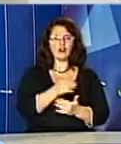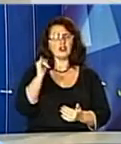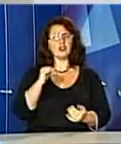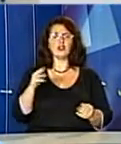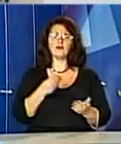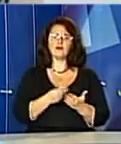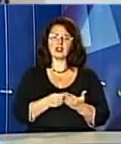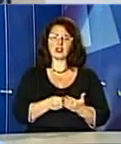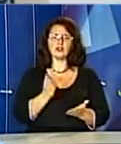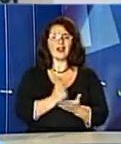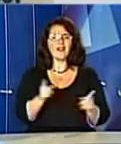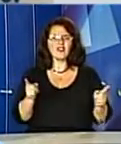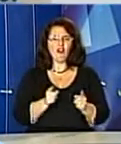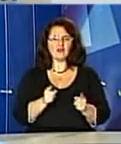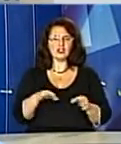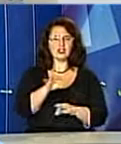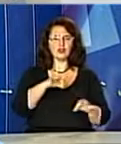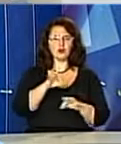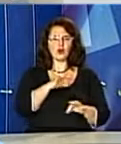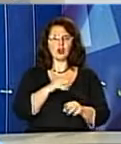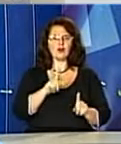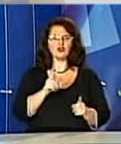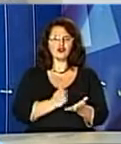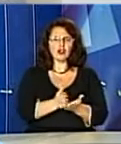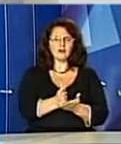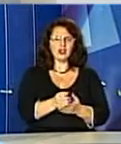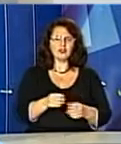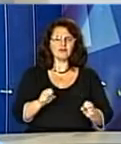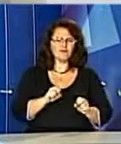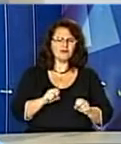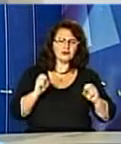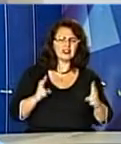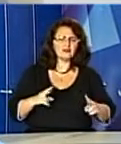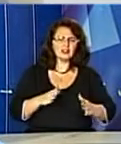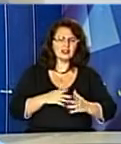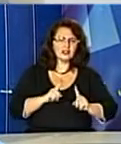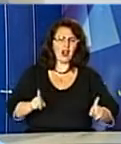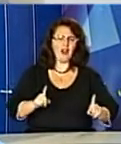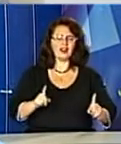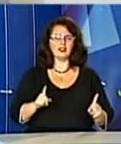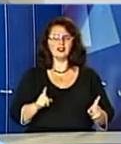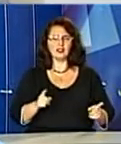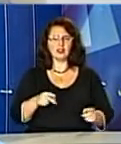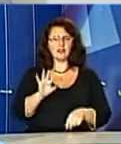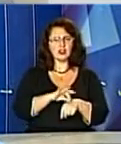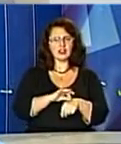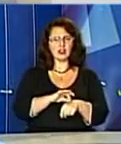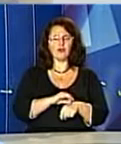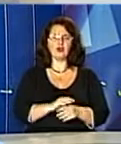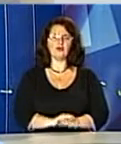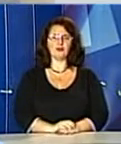програми, котрі скеровані на дуже вузький сектор специфічних захворювань, і вони є дуже дороговартісні, таких програм є